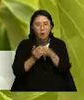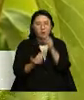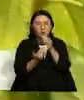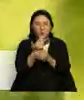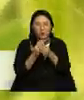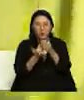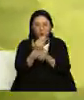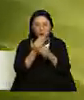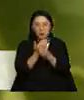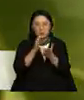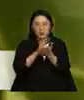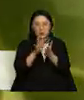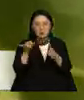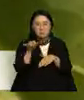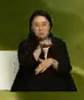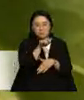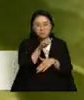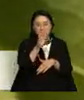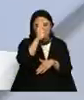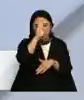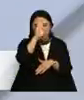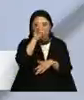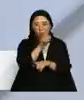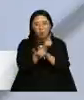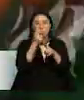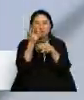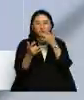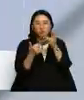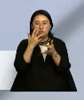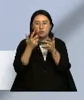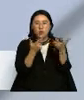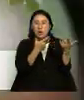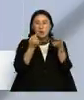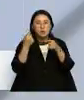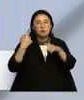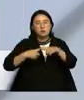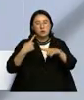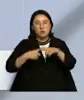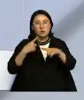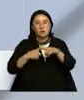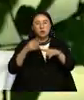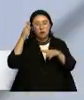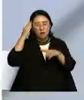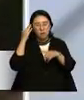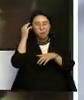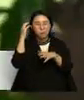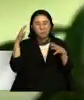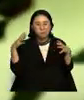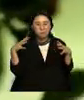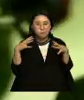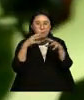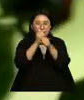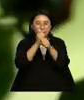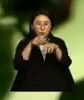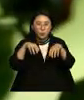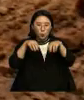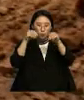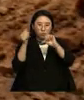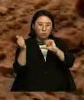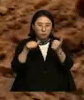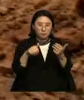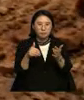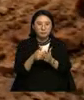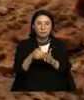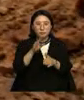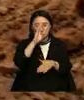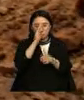발생하는 고온 승 세금 병으로 조직이 불에 타 화상을 이번 것 같이 검게 말라죽는 특성을 갖고 있습니다